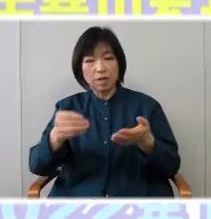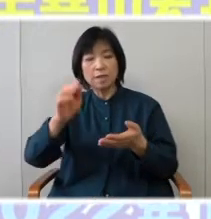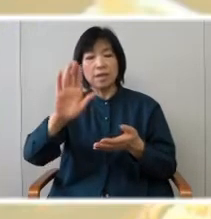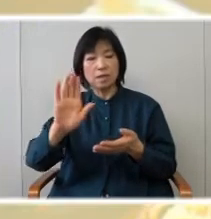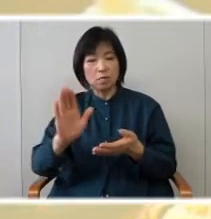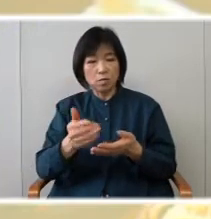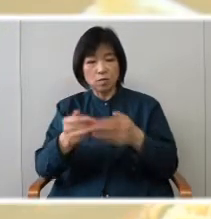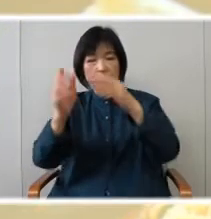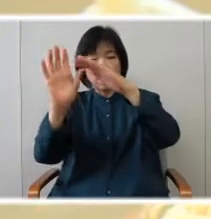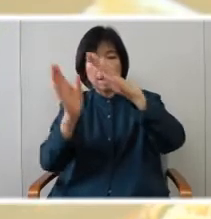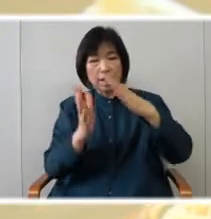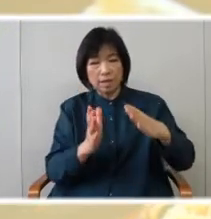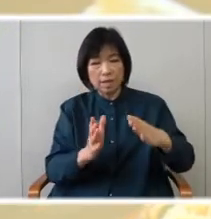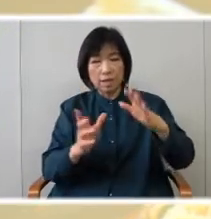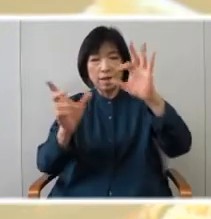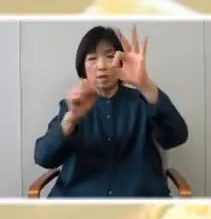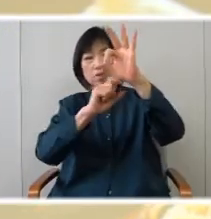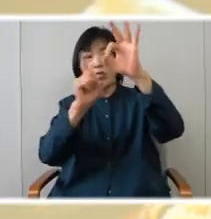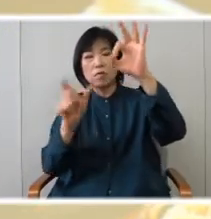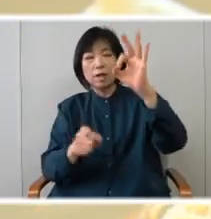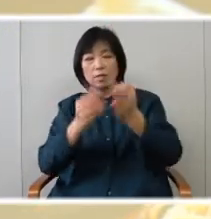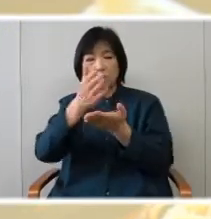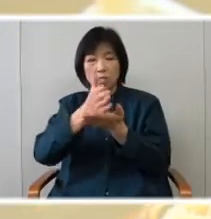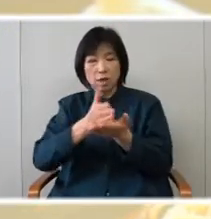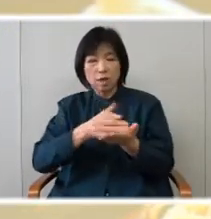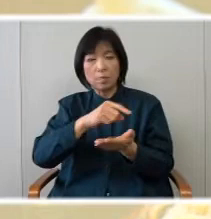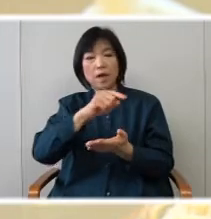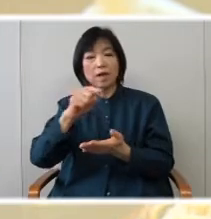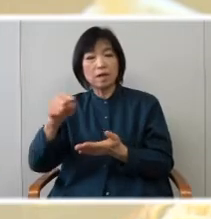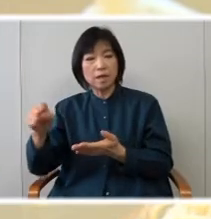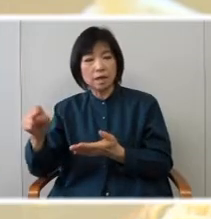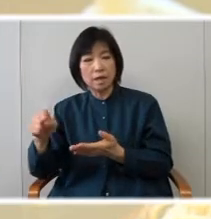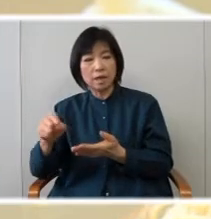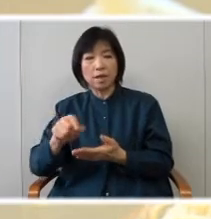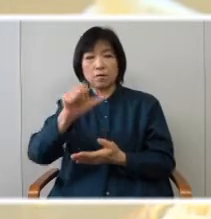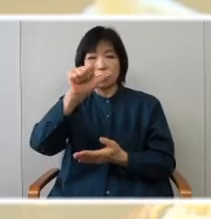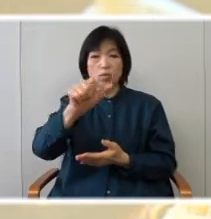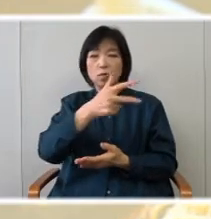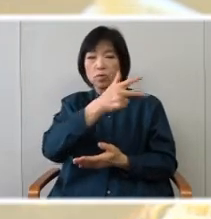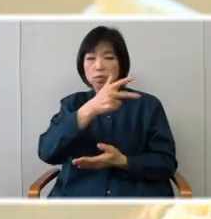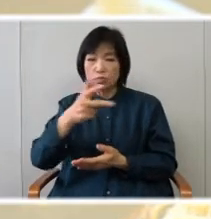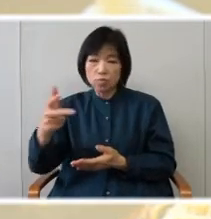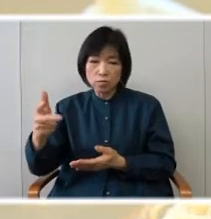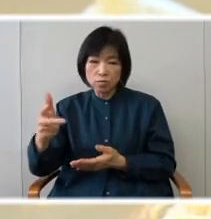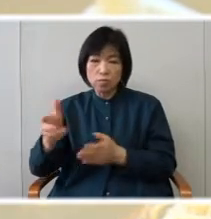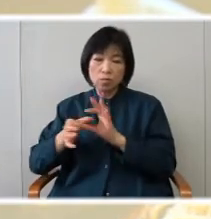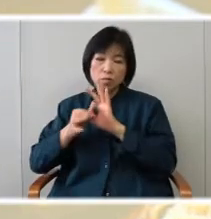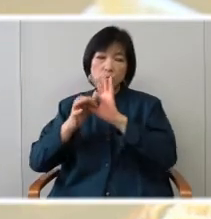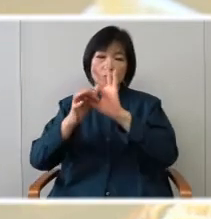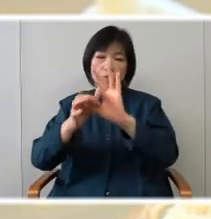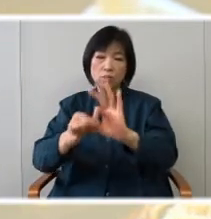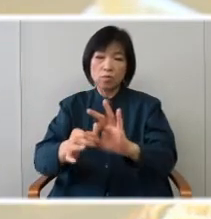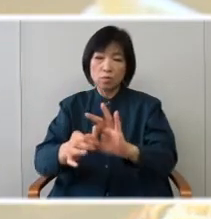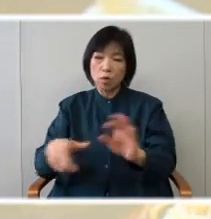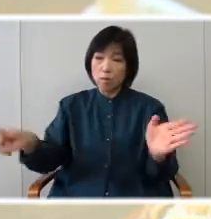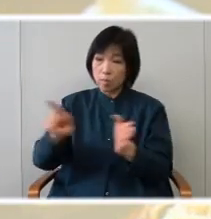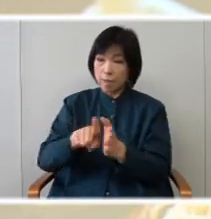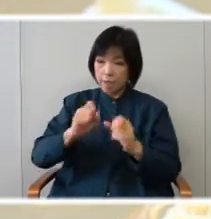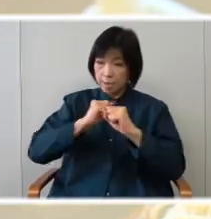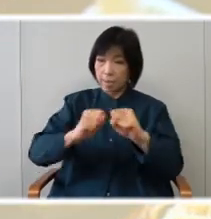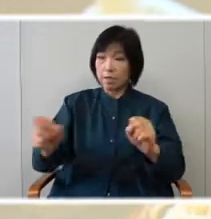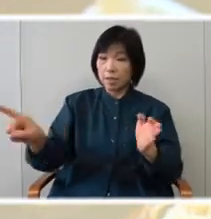まあ、秋10月の半ばからずっと5週連続ぶっ通し蕎麦三昧ということでやってきたんですが、